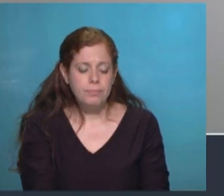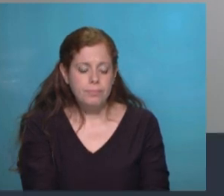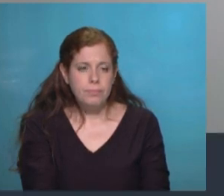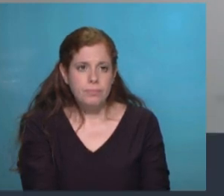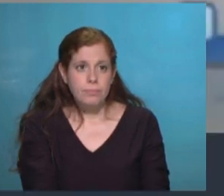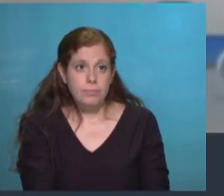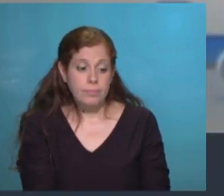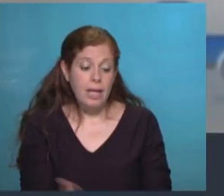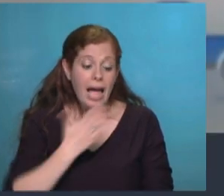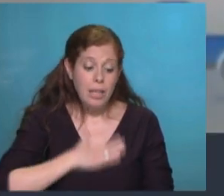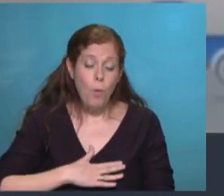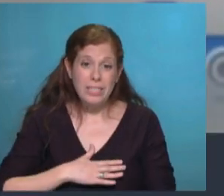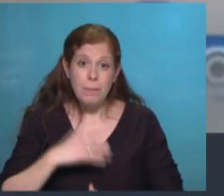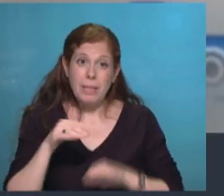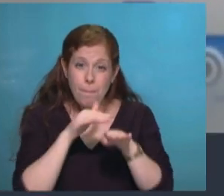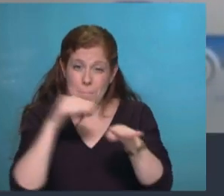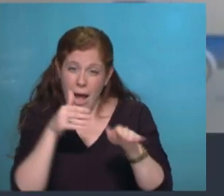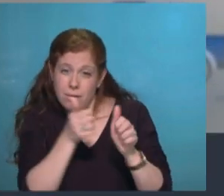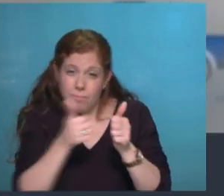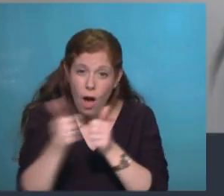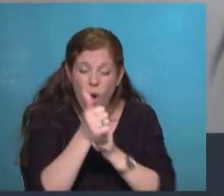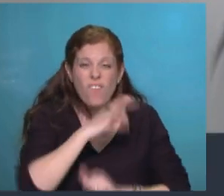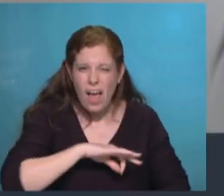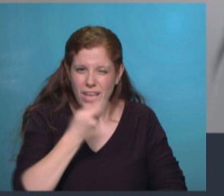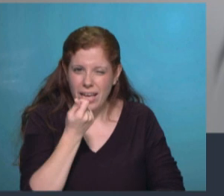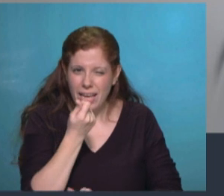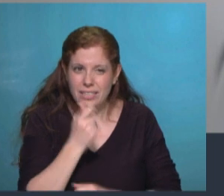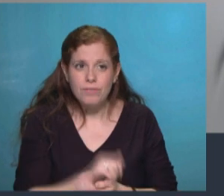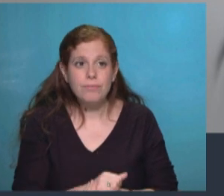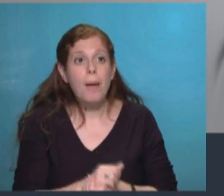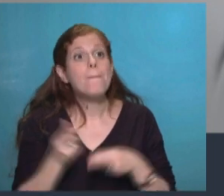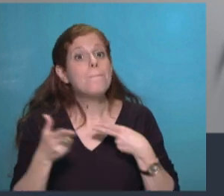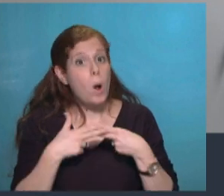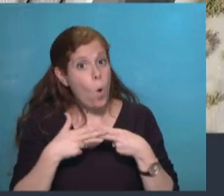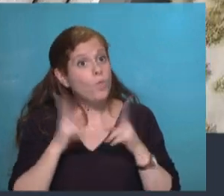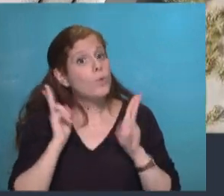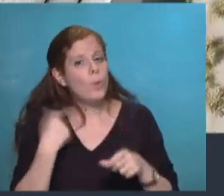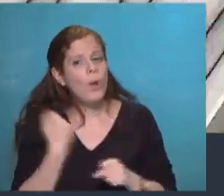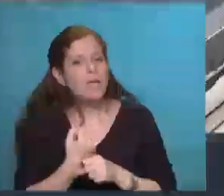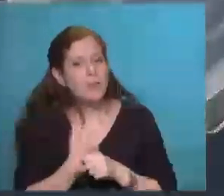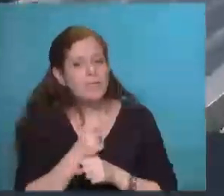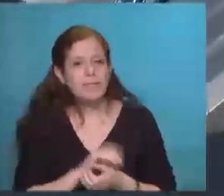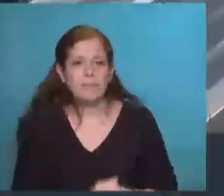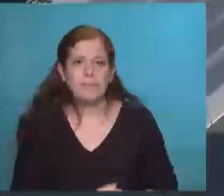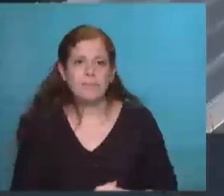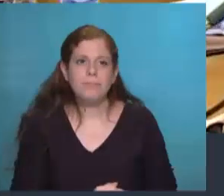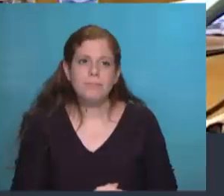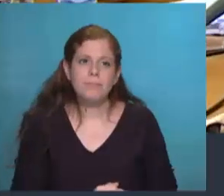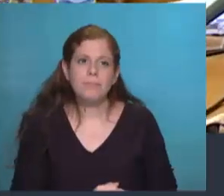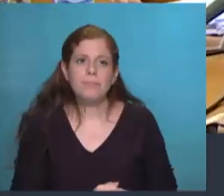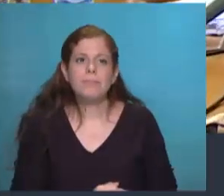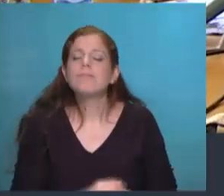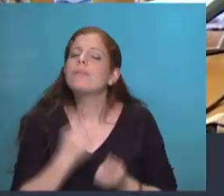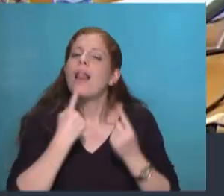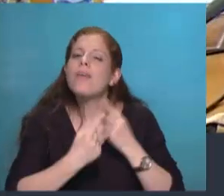רוצים לעקוף את הפקקים וגם להרוויח קצת כסף על הדרך? בקרוב תוכלו לעשות זאת. לפני